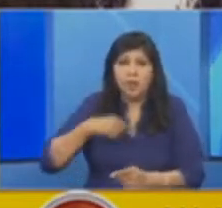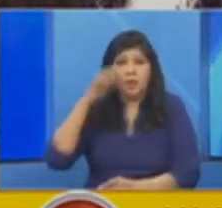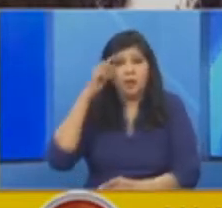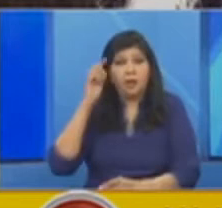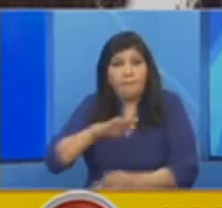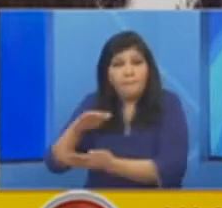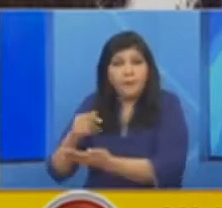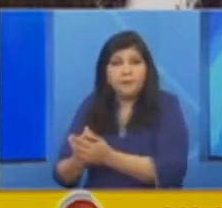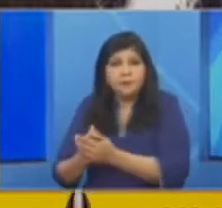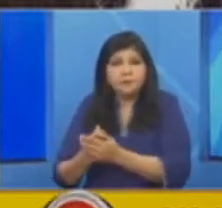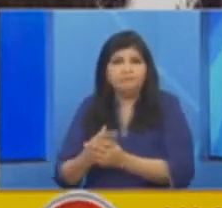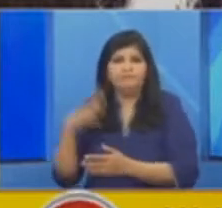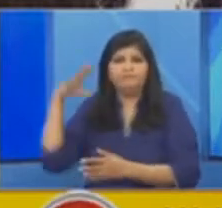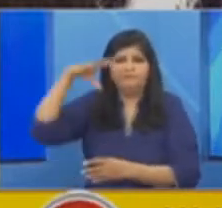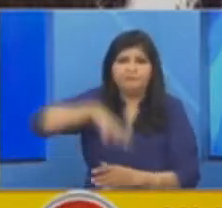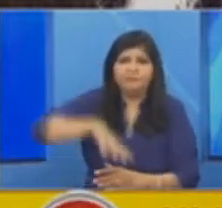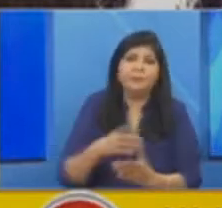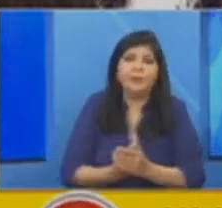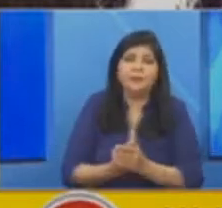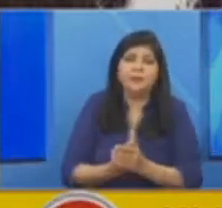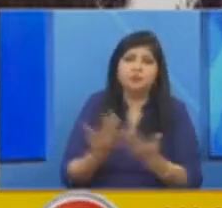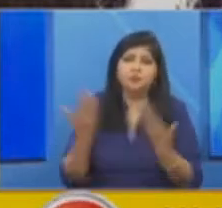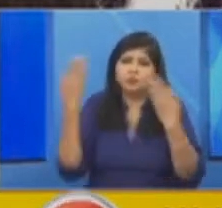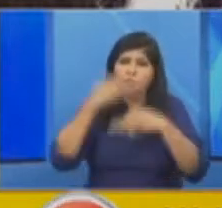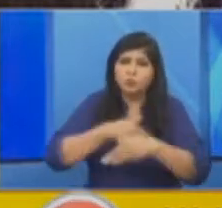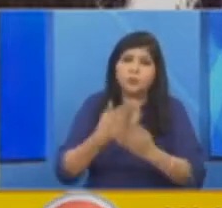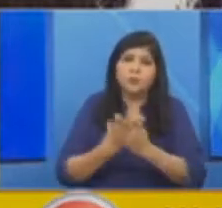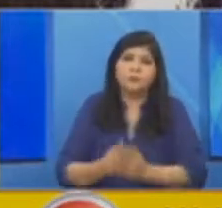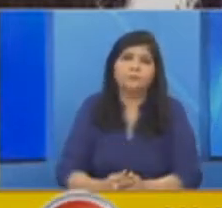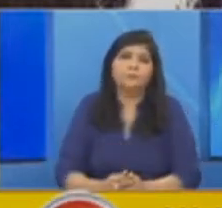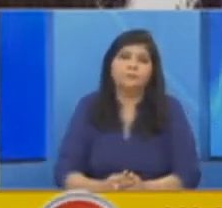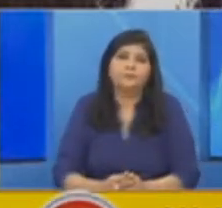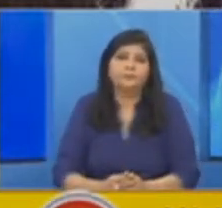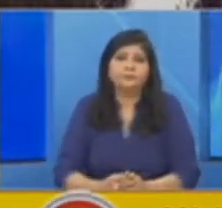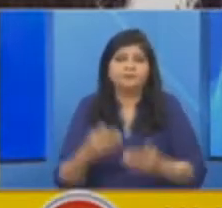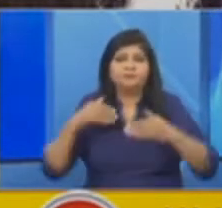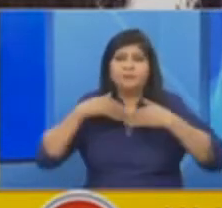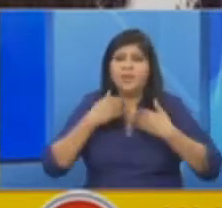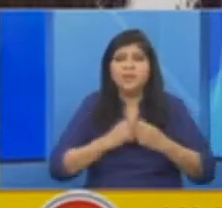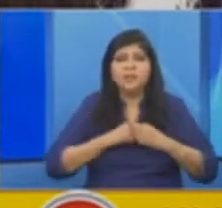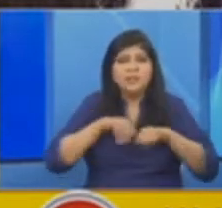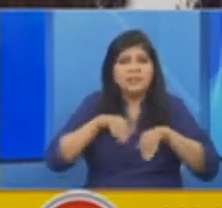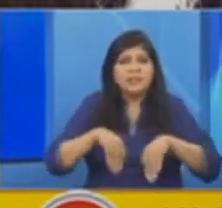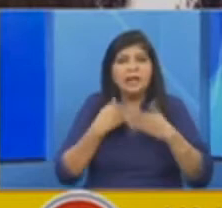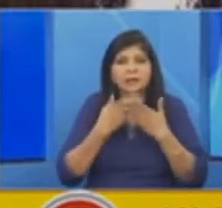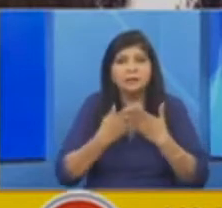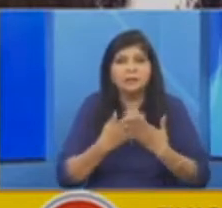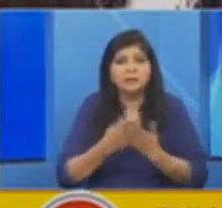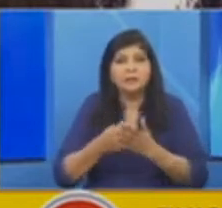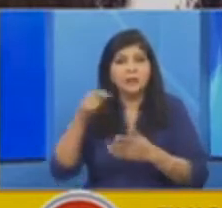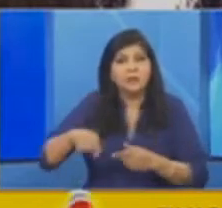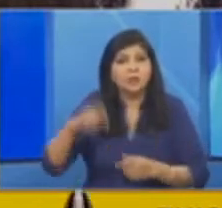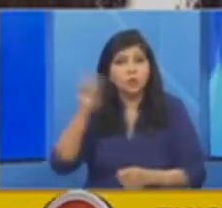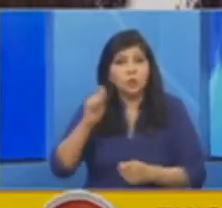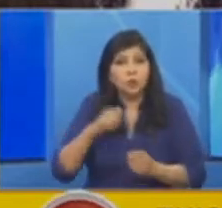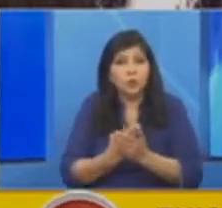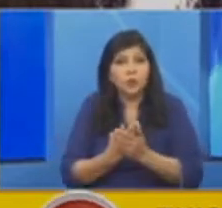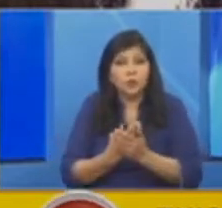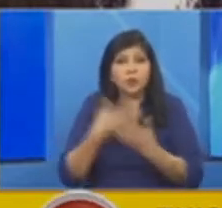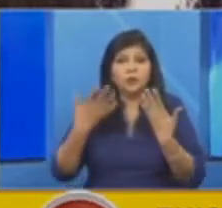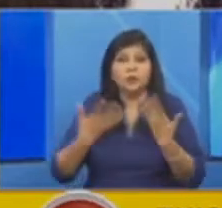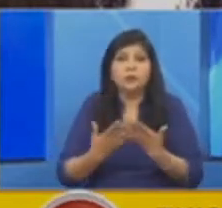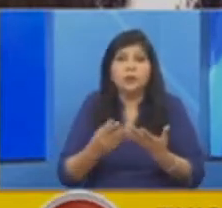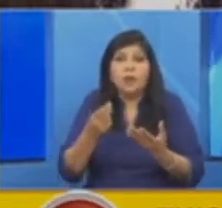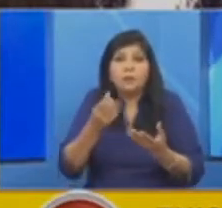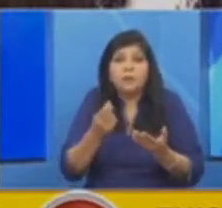को कहीं दबा दिया, छिपा दिया, मुर्जा दिया इस खिलोने ने धन का,